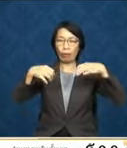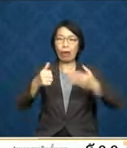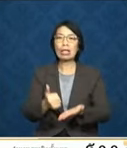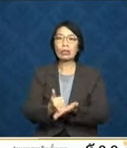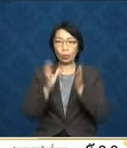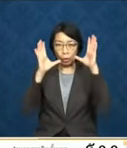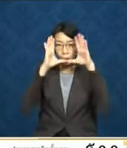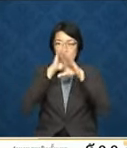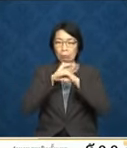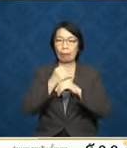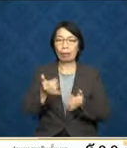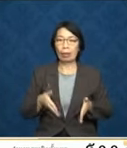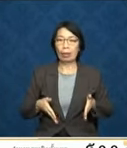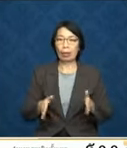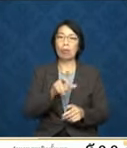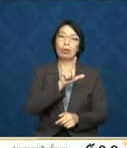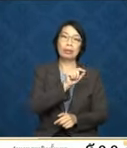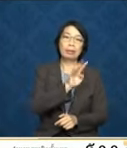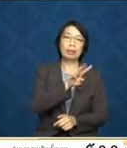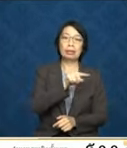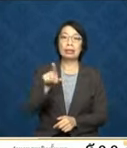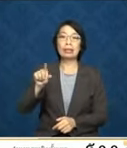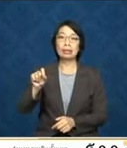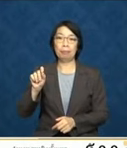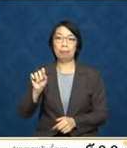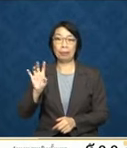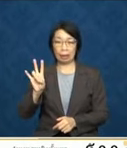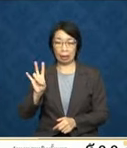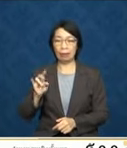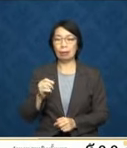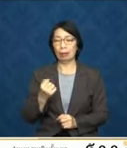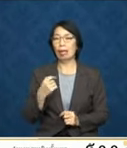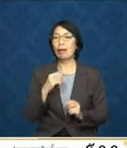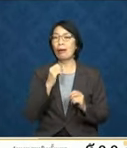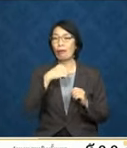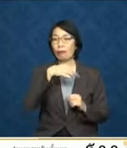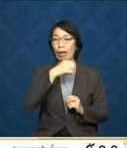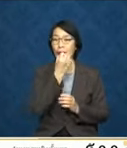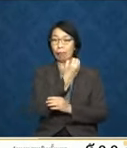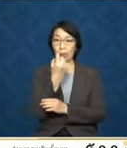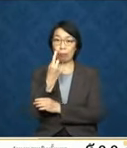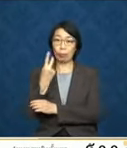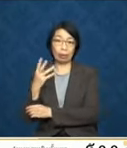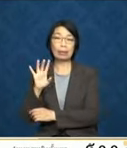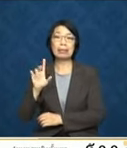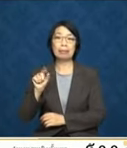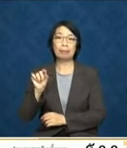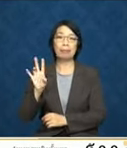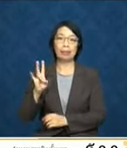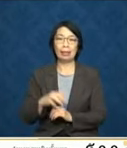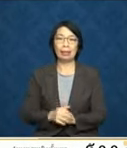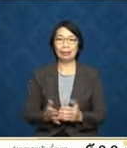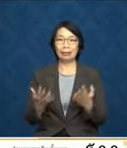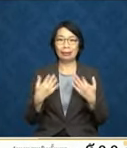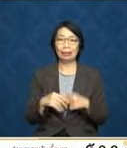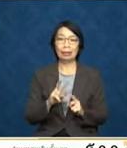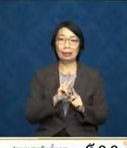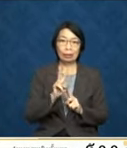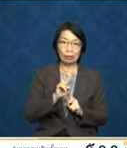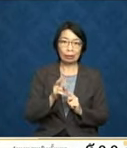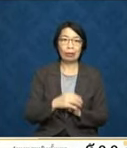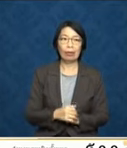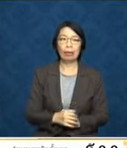ที่20ถึงกม.ที่21จำนวน20ต้นช่วงที่2ได้รับการร้องเรียนจากนายสมคิดมงคลการกำนันตำบลนนสมบูรณ์นายอุ